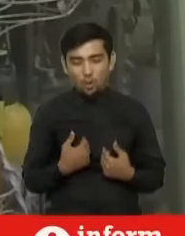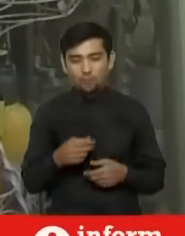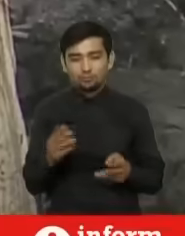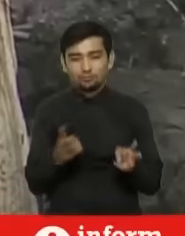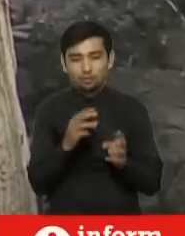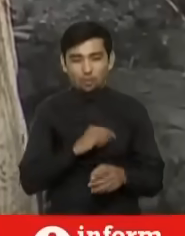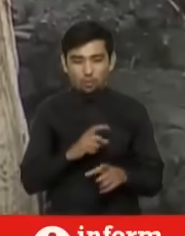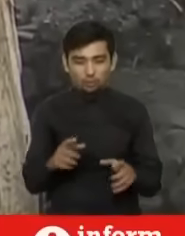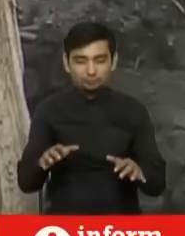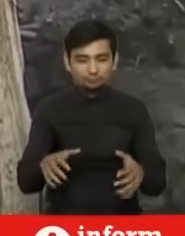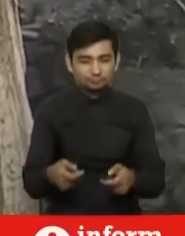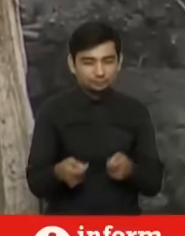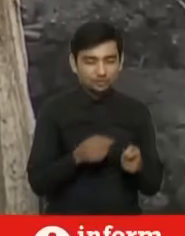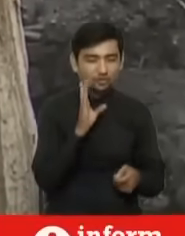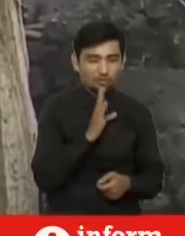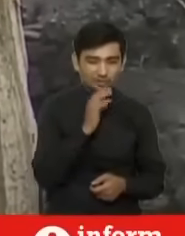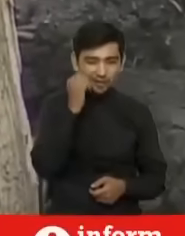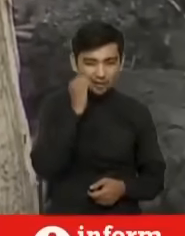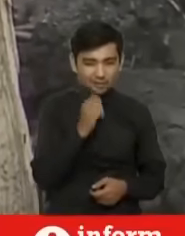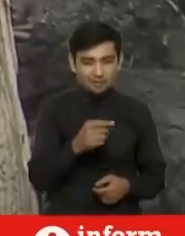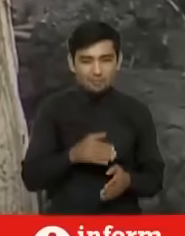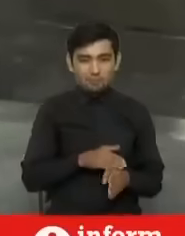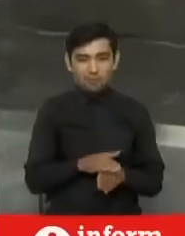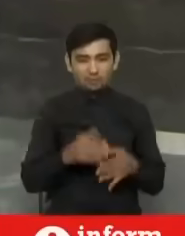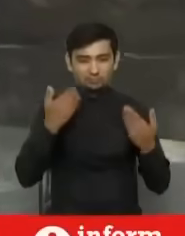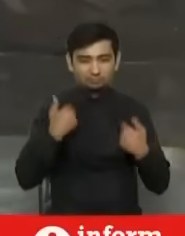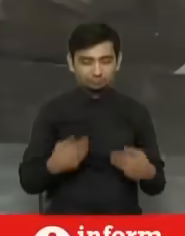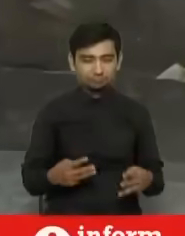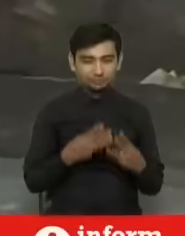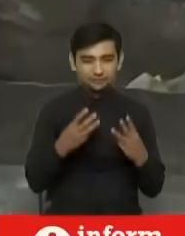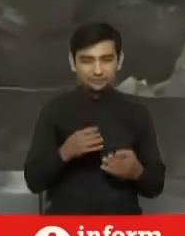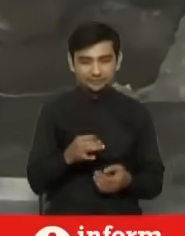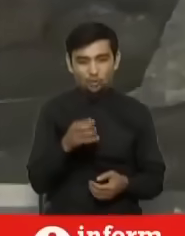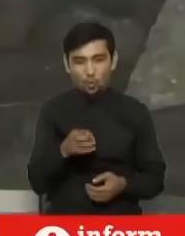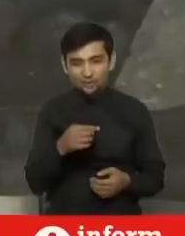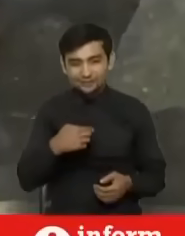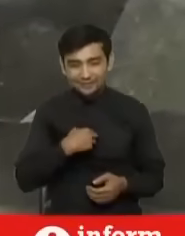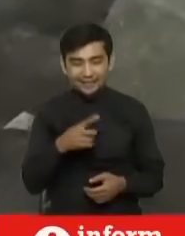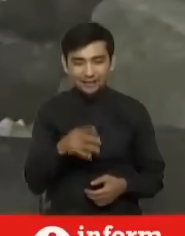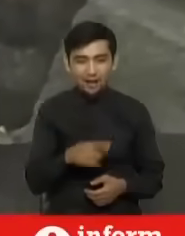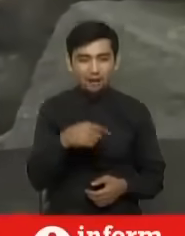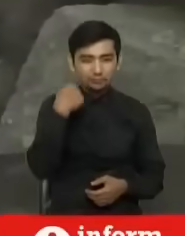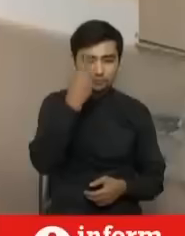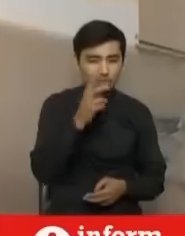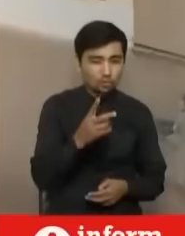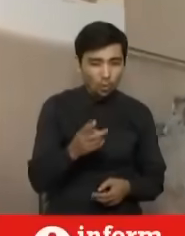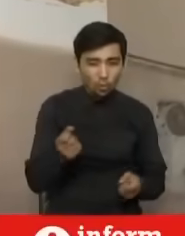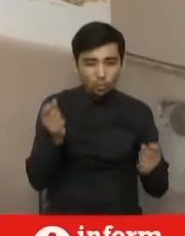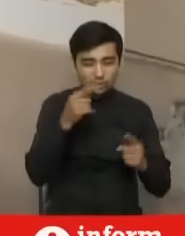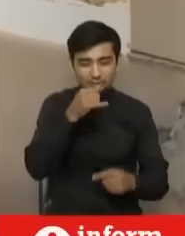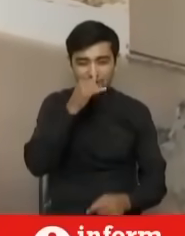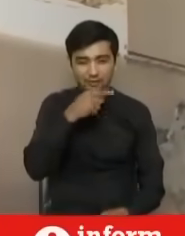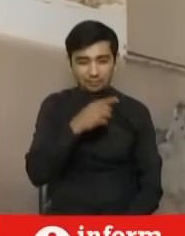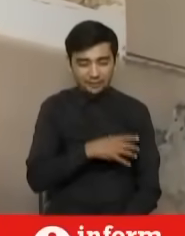айтуынша отта қалған зейнеткер әйелдің денесі түгел жанып кетіпті. Күйгені сонша пышақ іздері тұрмақ марқұмның кім екенін танудың өзі мүмкін емес